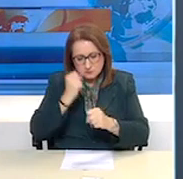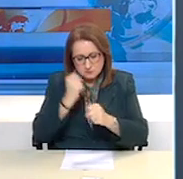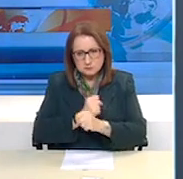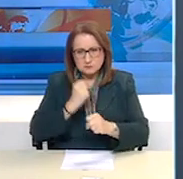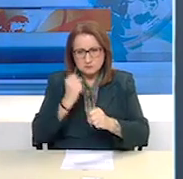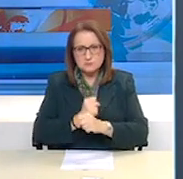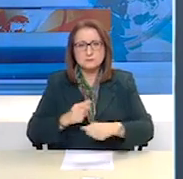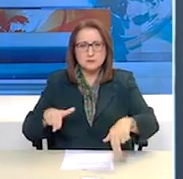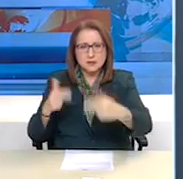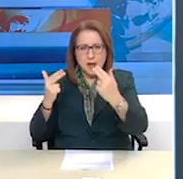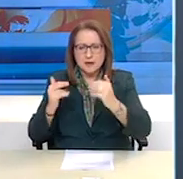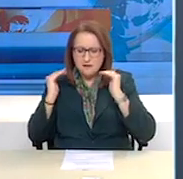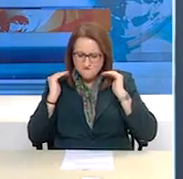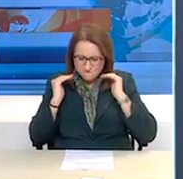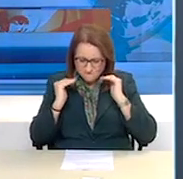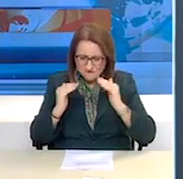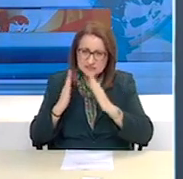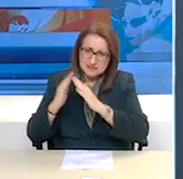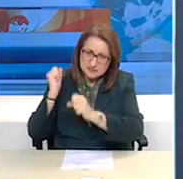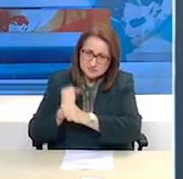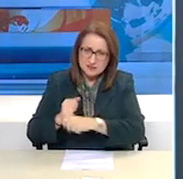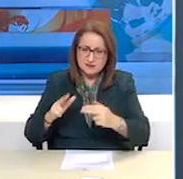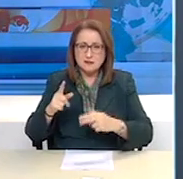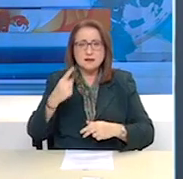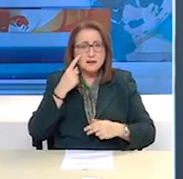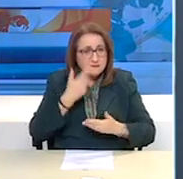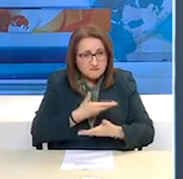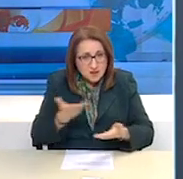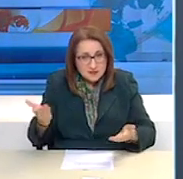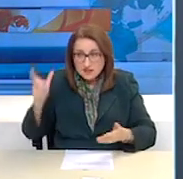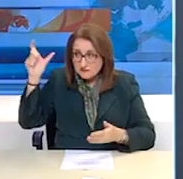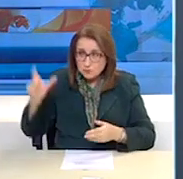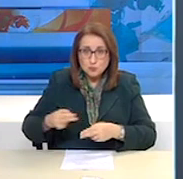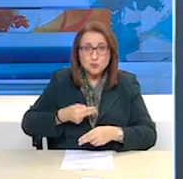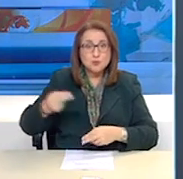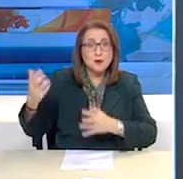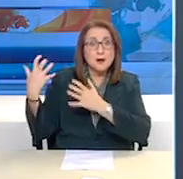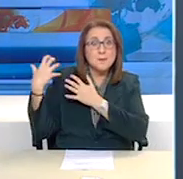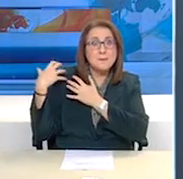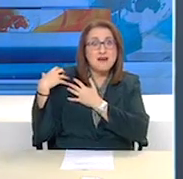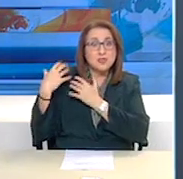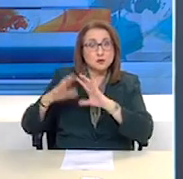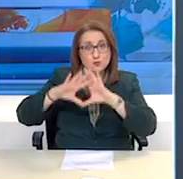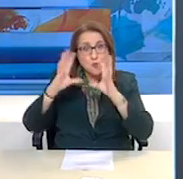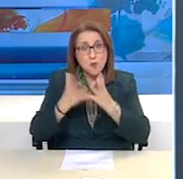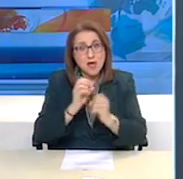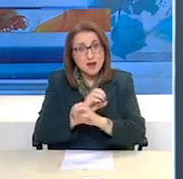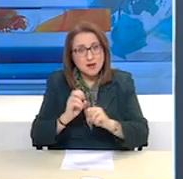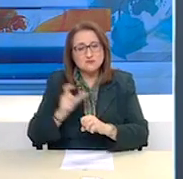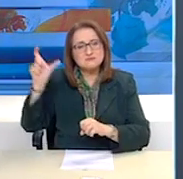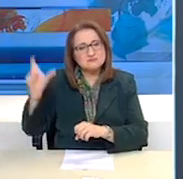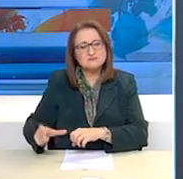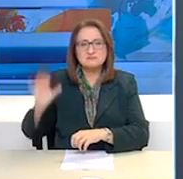teleworking. Βλέπετε, κανείς μας δεν είναι άτρωτος. Δεν έχουμε ακόμη ανοσία. Θεωρητικά όλοι μπορεί να κολλήσουμε τον